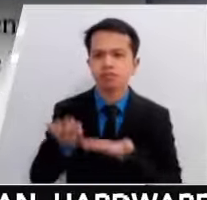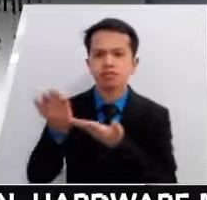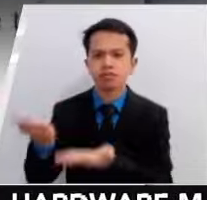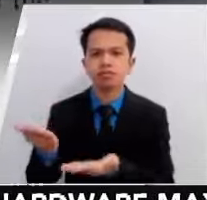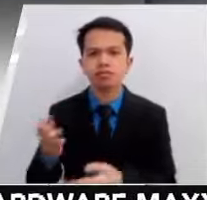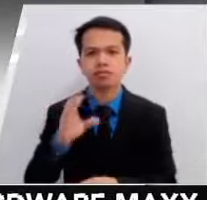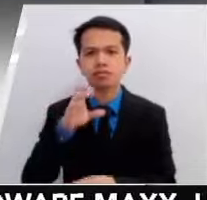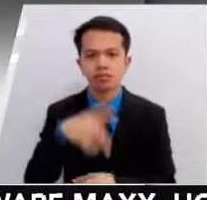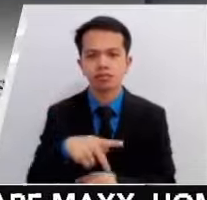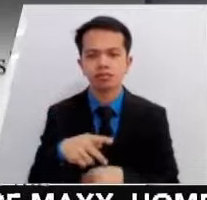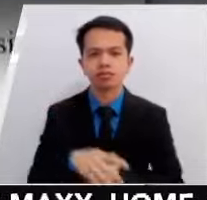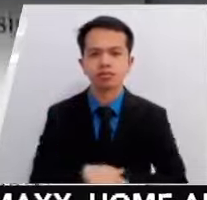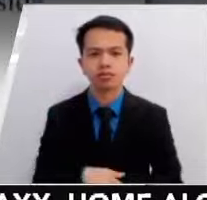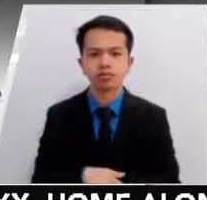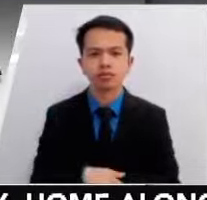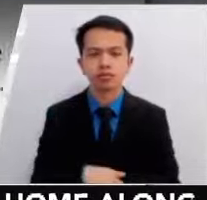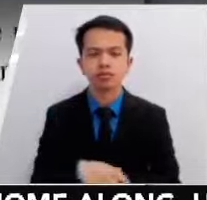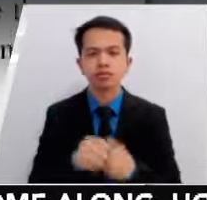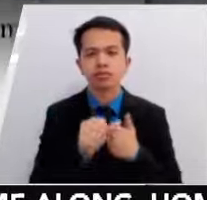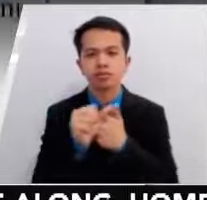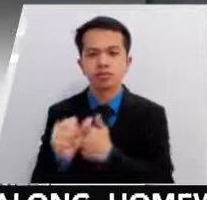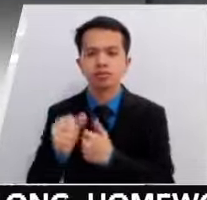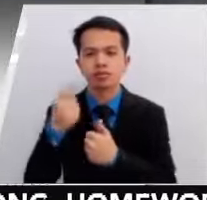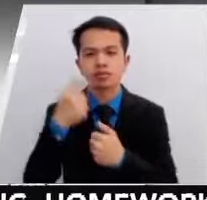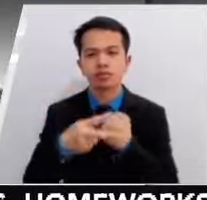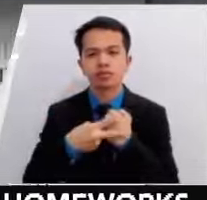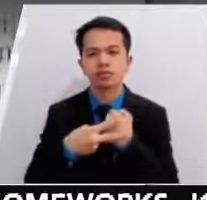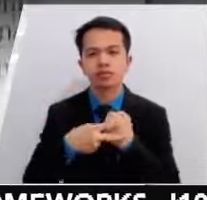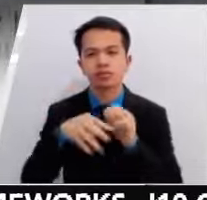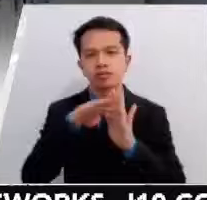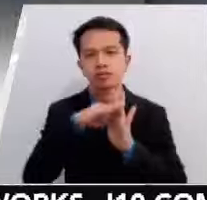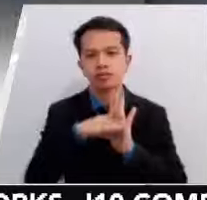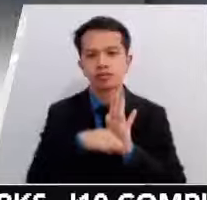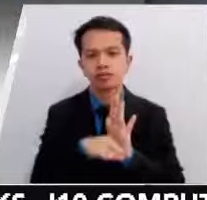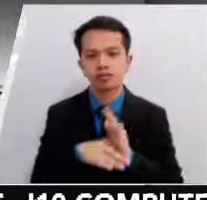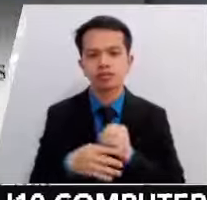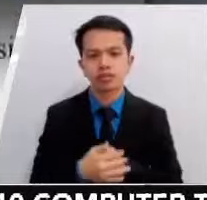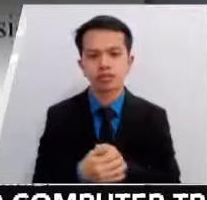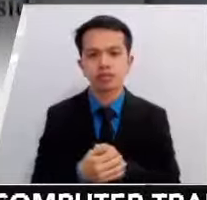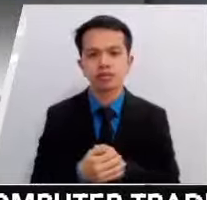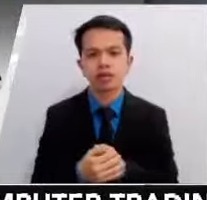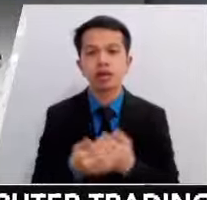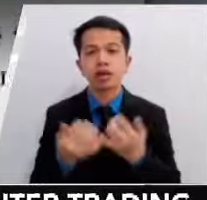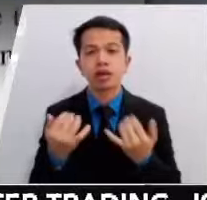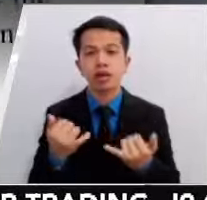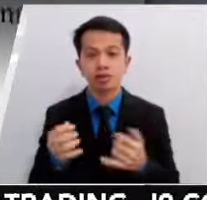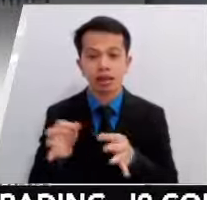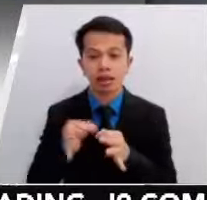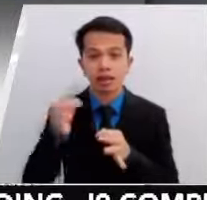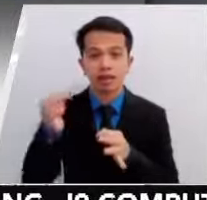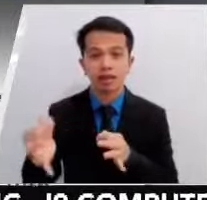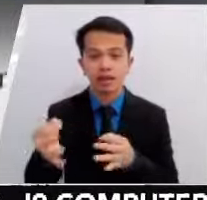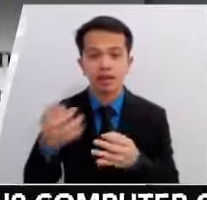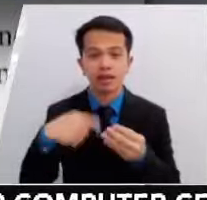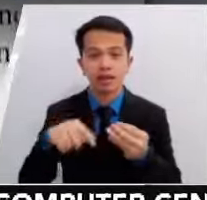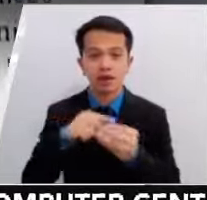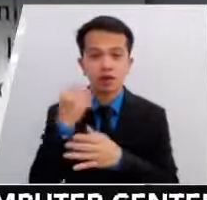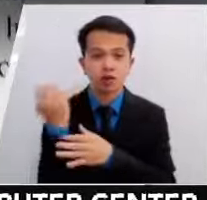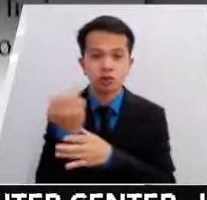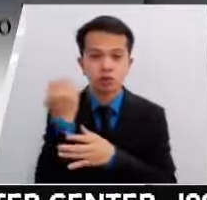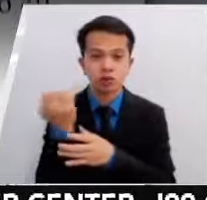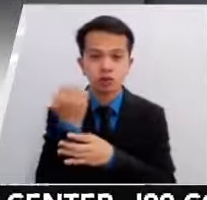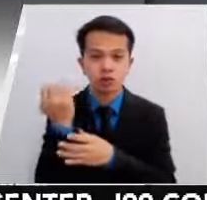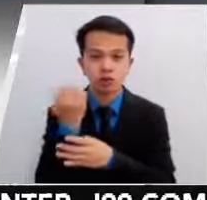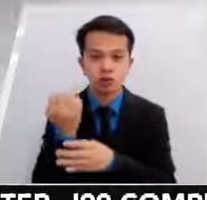cellphone, alinsunod sa security protocol. Kaugnay naman sa paratang na delayed ang responde sa medical emergency ni Lopez na nagsuka at